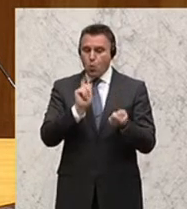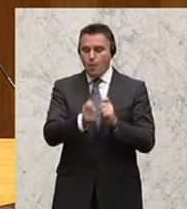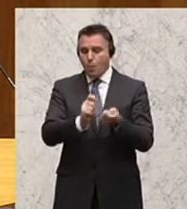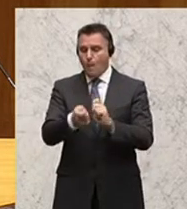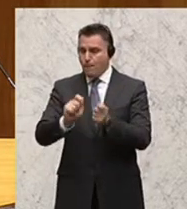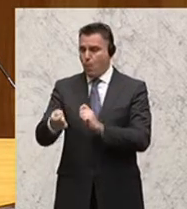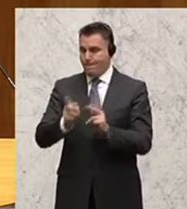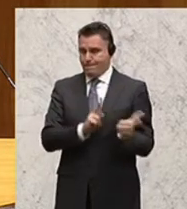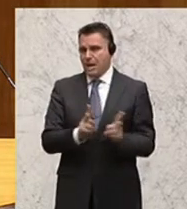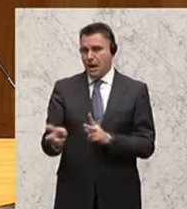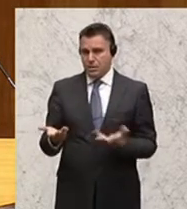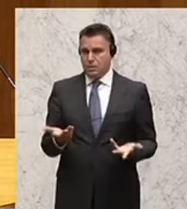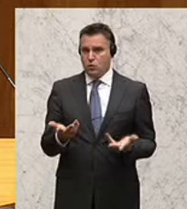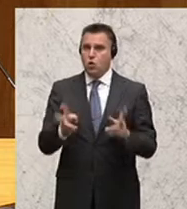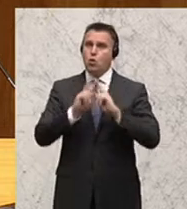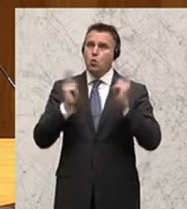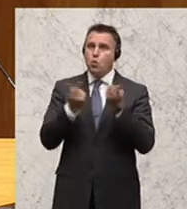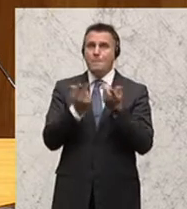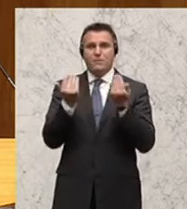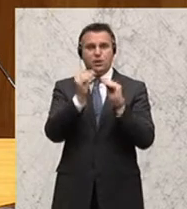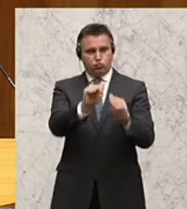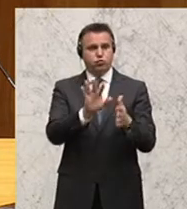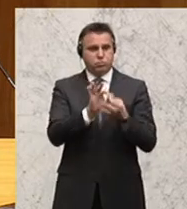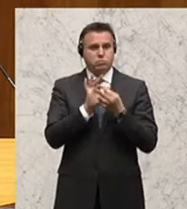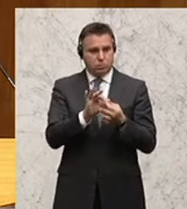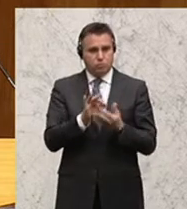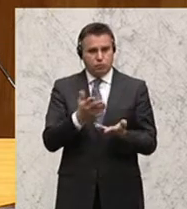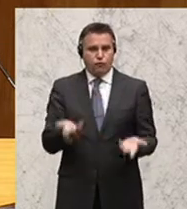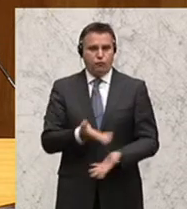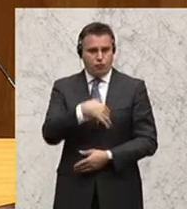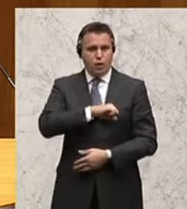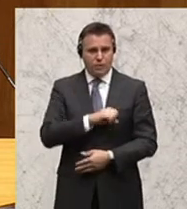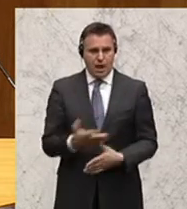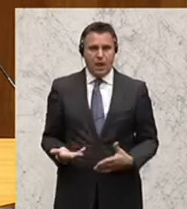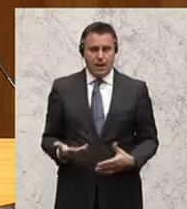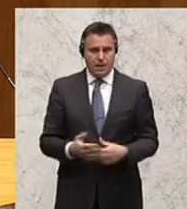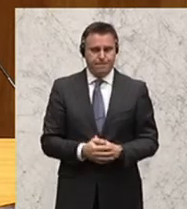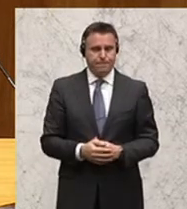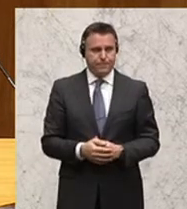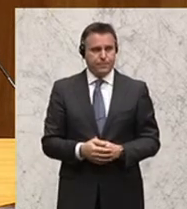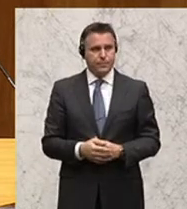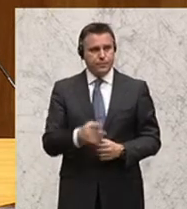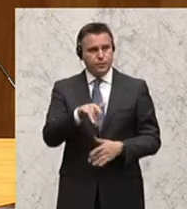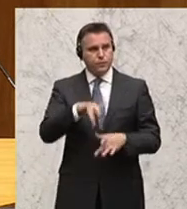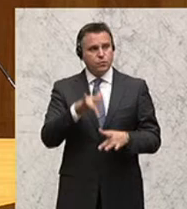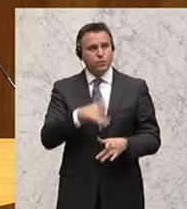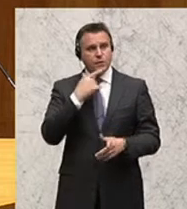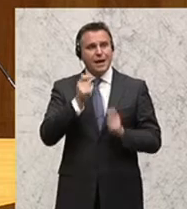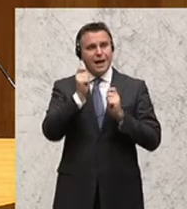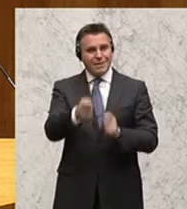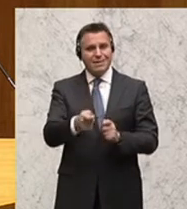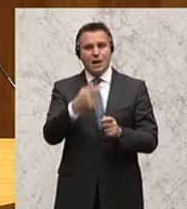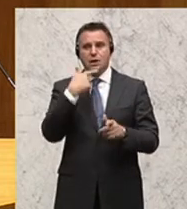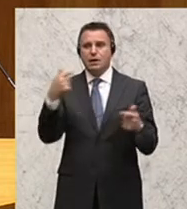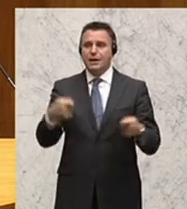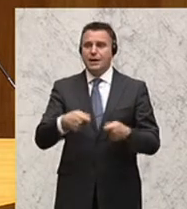Umstellungen ermöglicht, welche dem Umweltschutzgedanken nachhaltig fördern. Dem Antrag auf Einführung einer